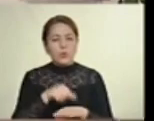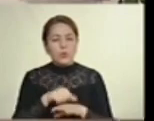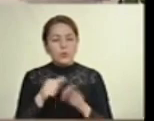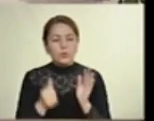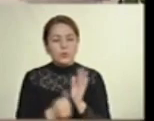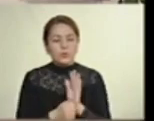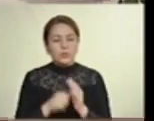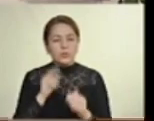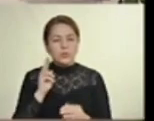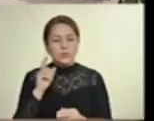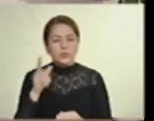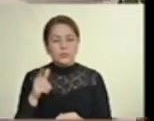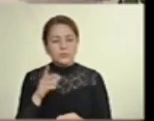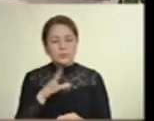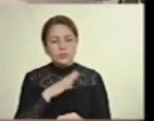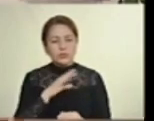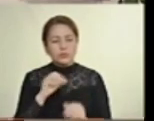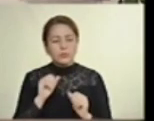kilogramgacha yetishi mumkin.